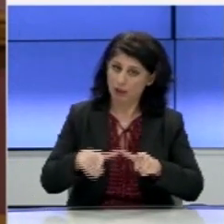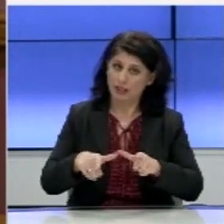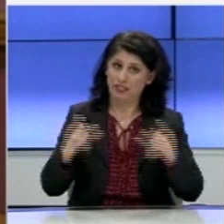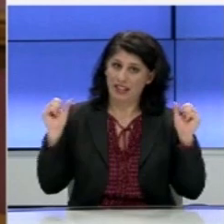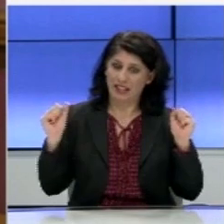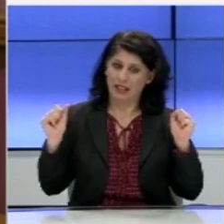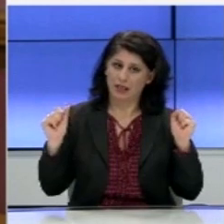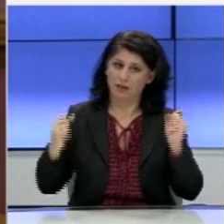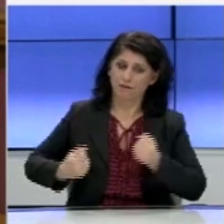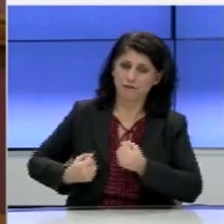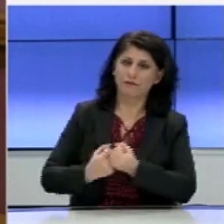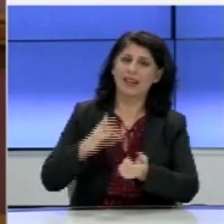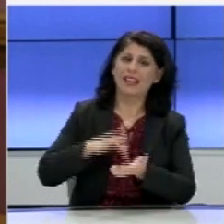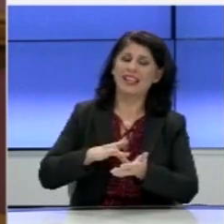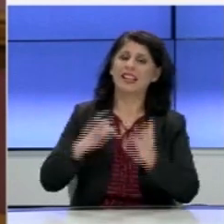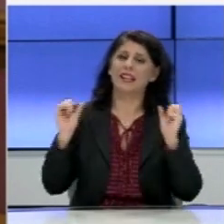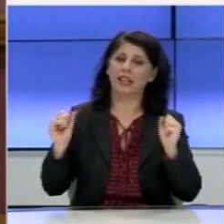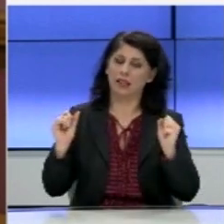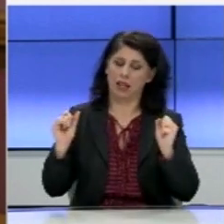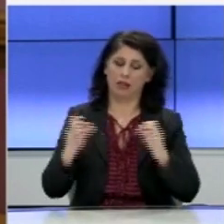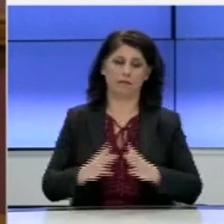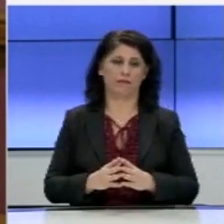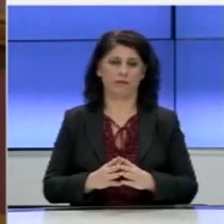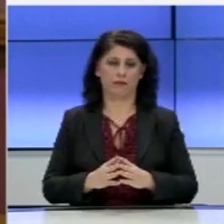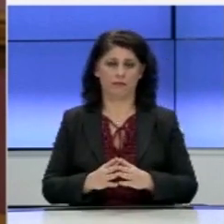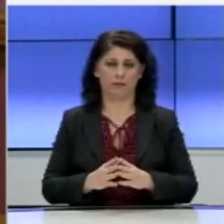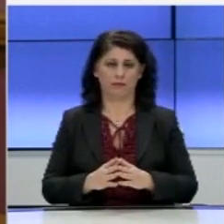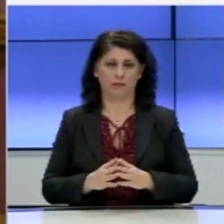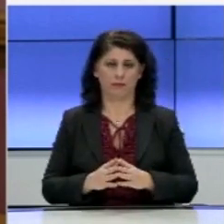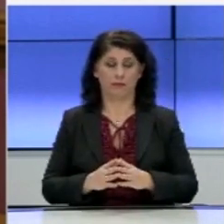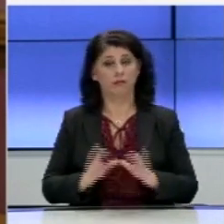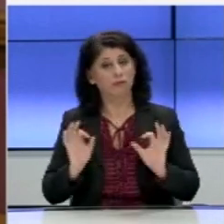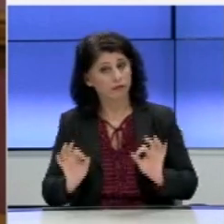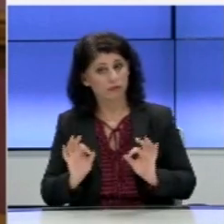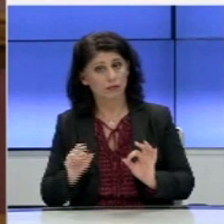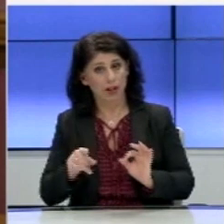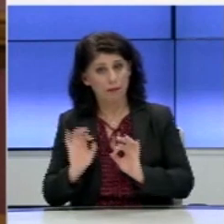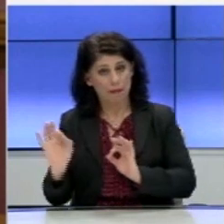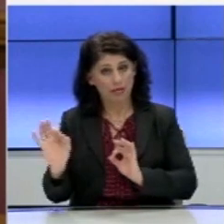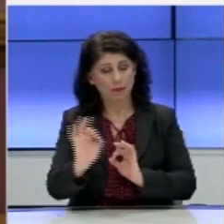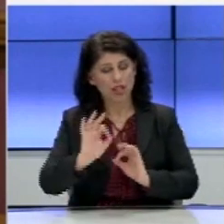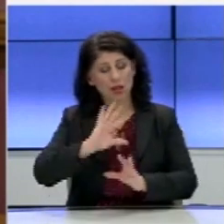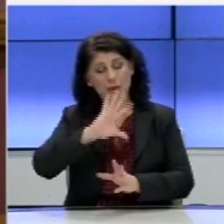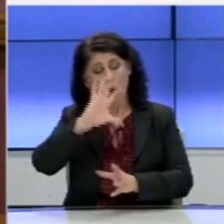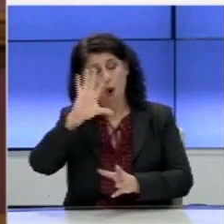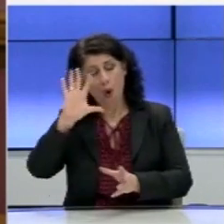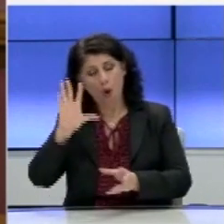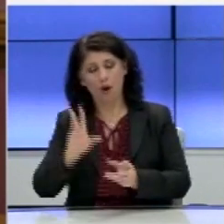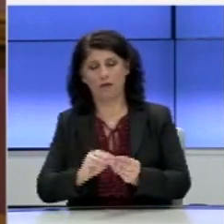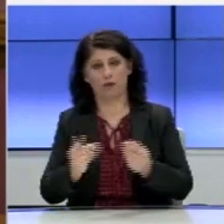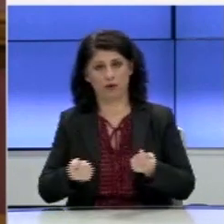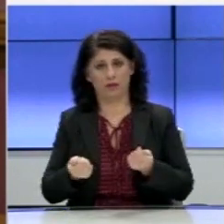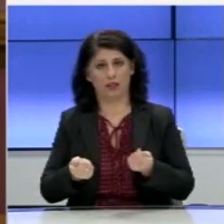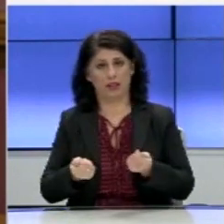υλικοτεχνική υποδομή των νοσοκομείων, των κέντρων υγείας αντίστοιχα. Και βεβαίως μέσα στην πανδημία και με όλο αυτό που